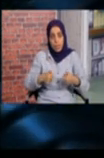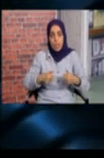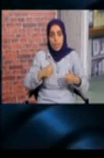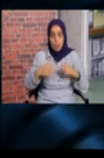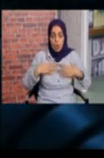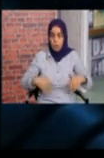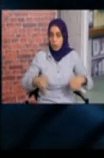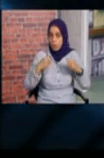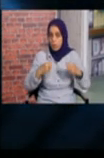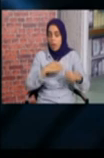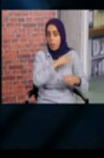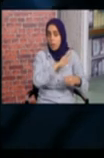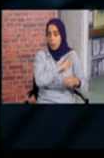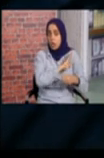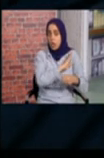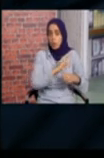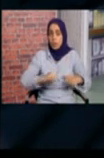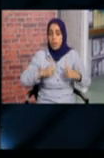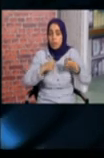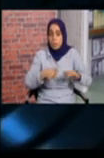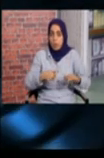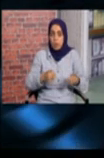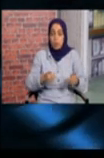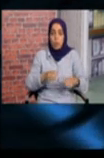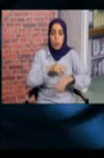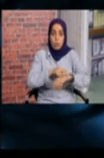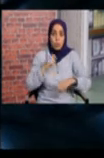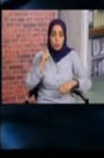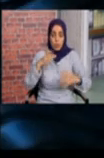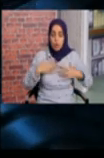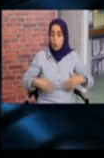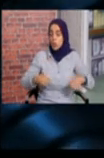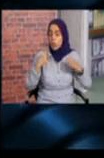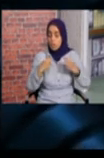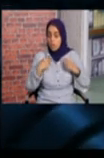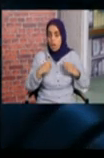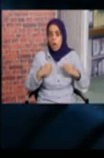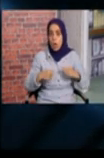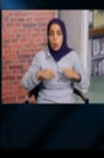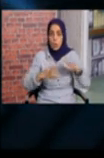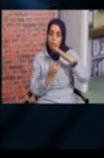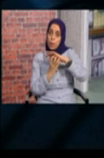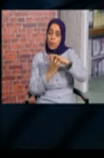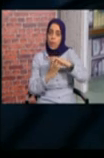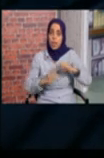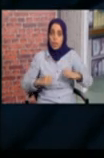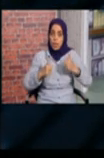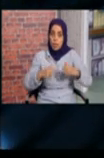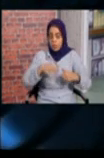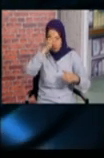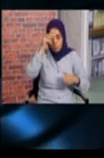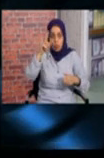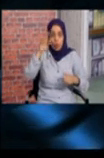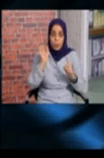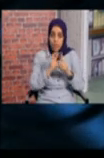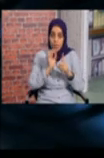الطبيه بالقوات المسلحه عشان ما نحملش اكتر على مستشفيات وزاره الصحه والمستشفيات الجامعيه. كمان ان شاء الله بنستهدف